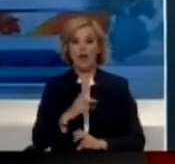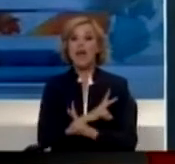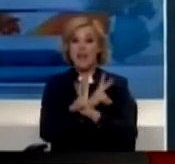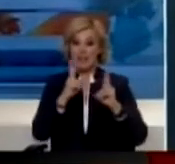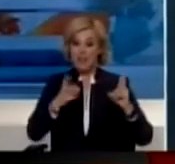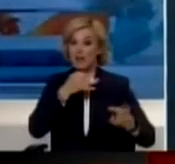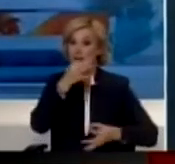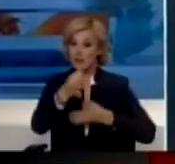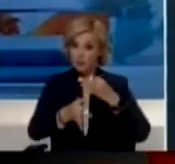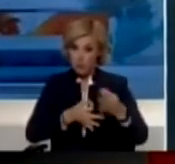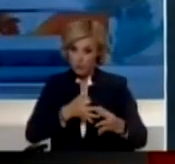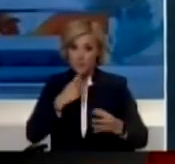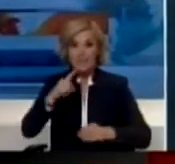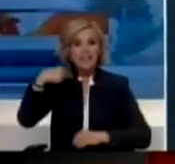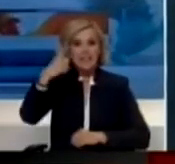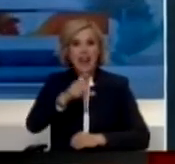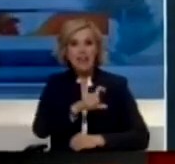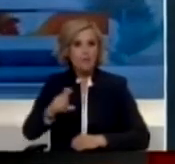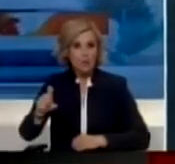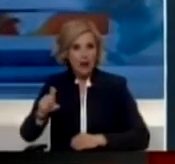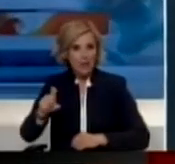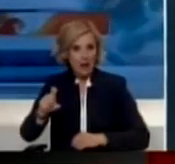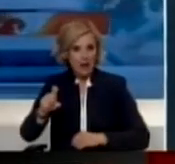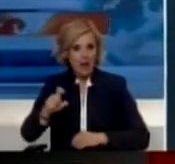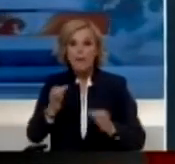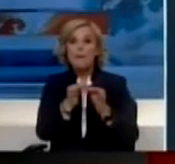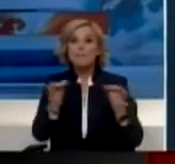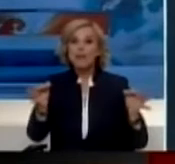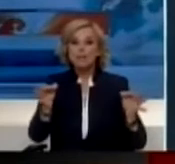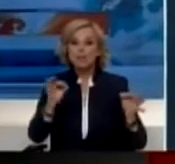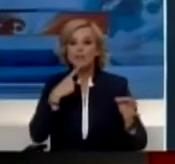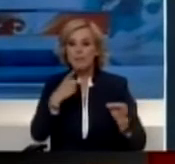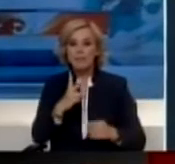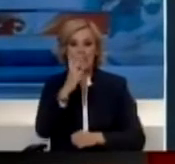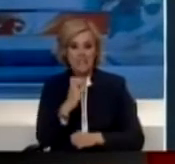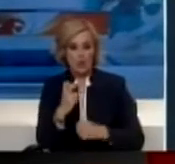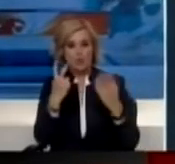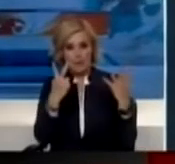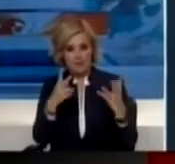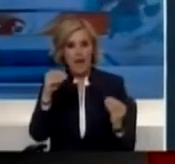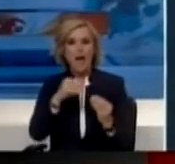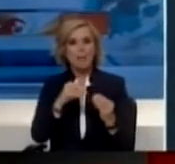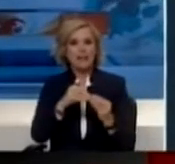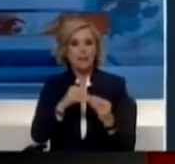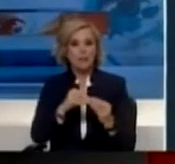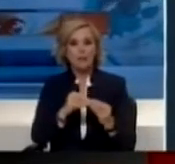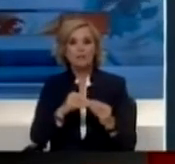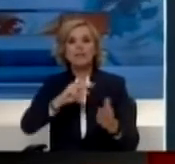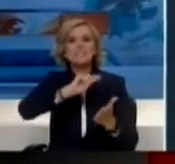ότι το μόνο μέτρο που έρεται από την επόμενη εβδομάδα είναι ότι στις 27 Απριλίου θα ανοίξουν τα υποθηκοφυλακία, έμιστα αλλά και